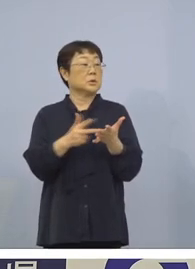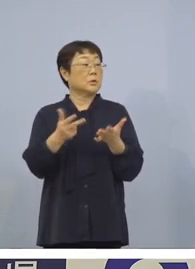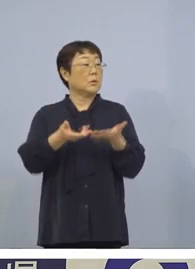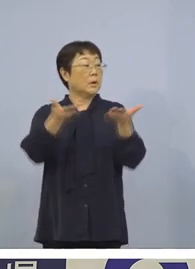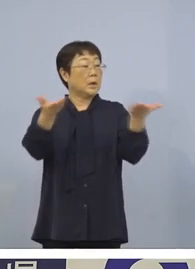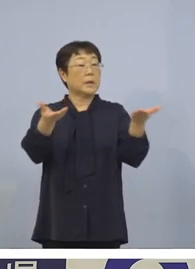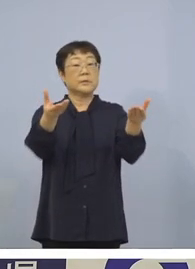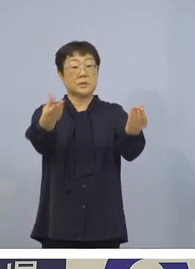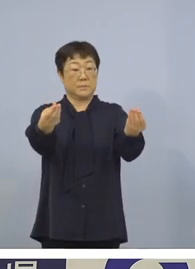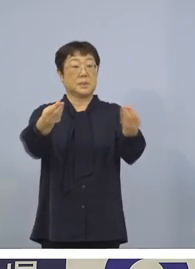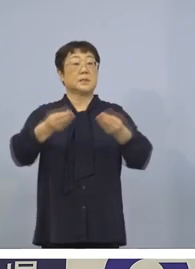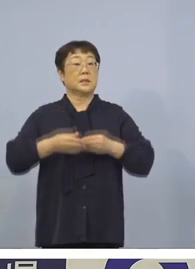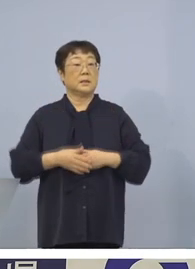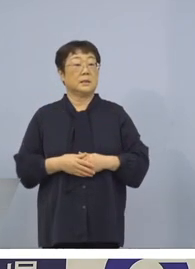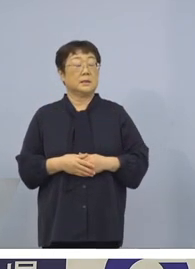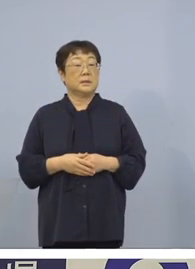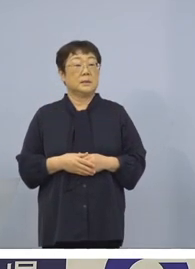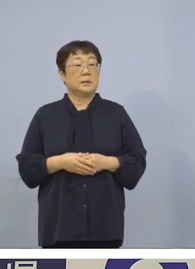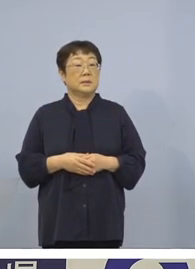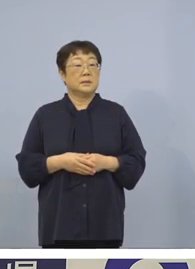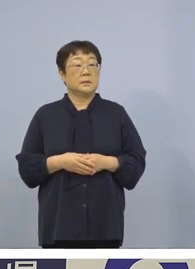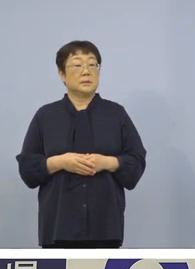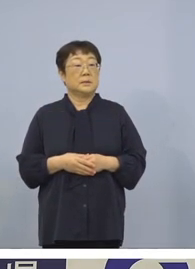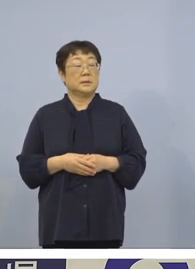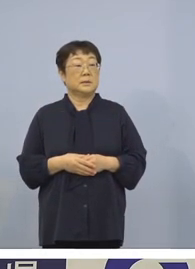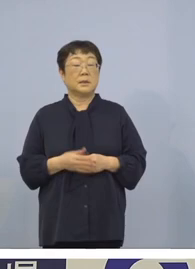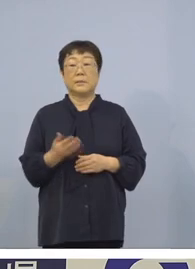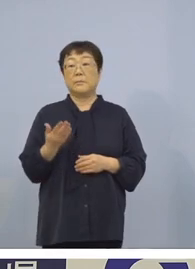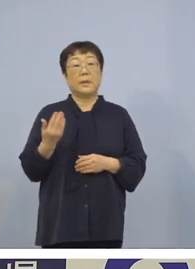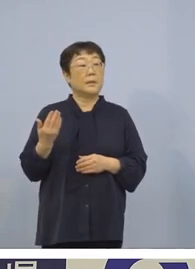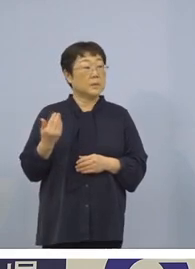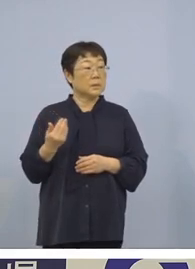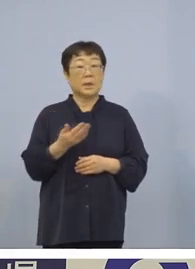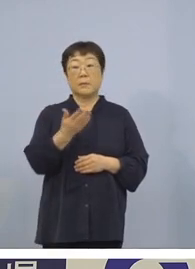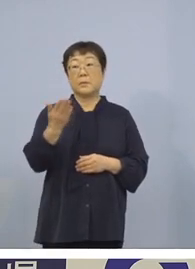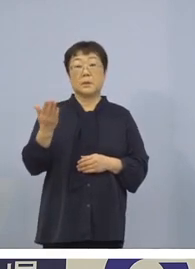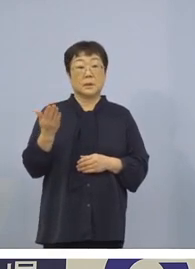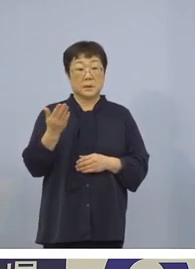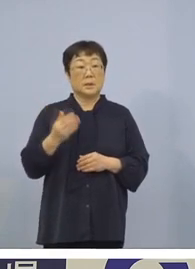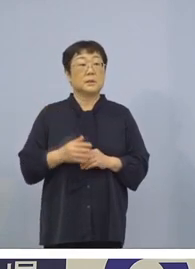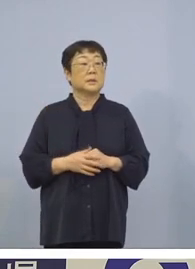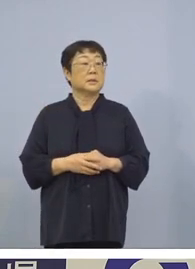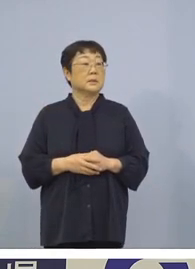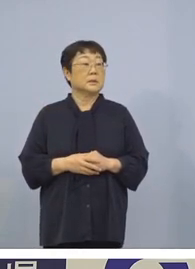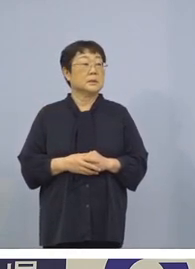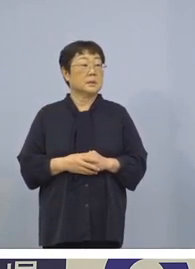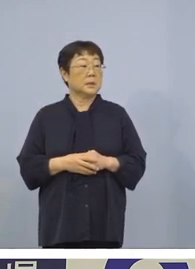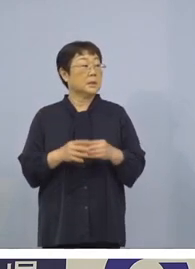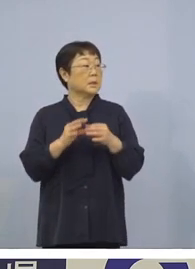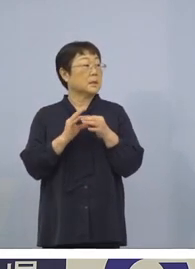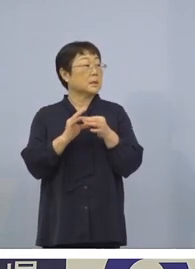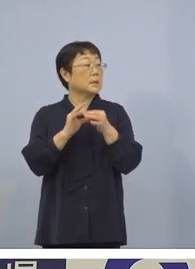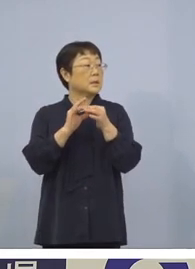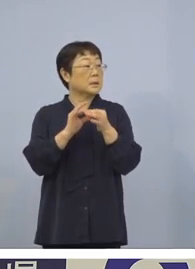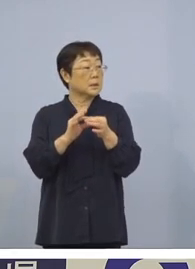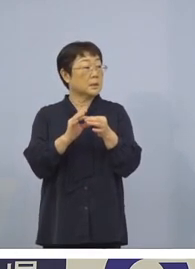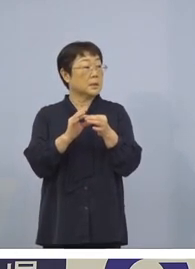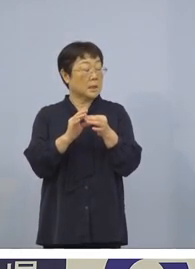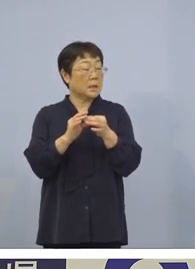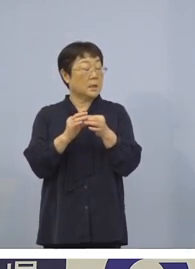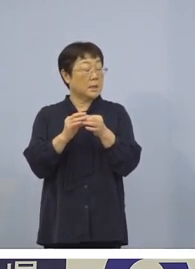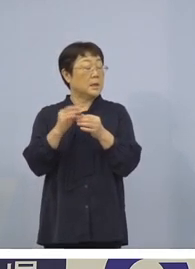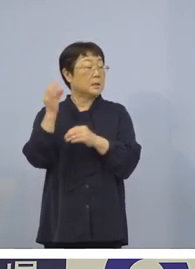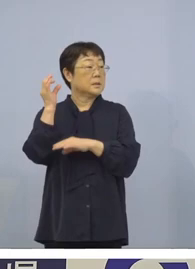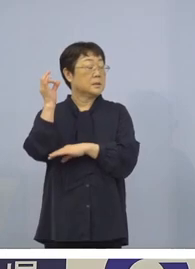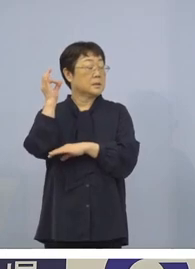布されていると思います。また事前にですね皆様方にも関係財政当局